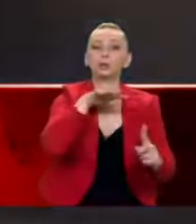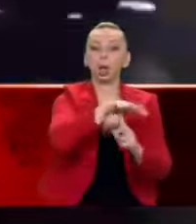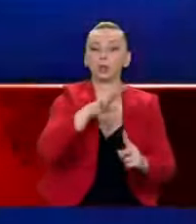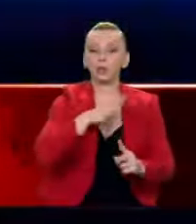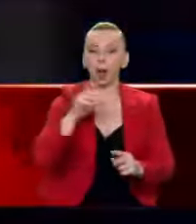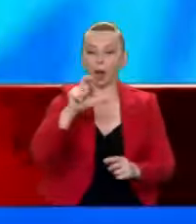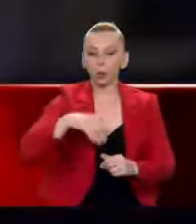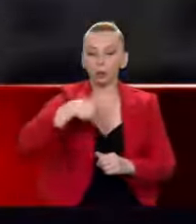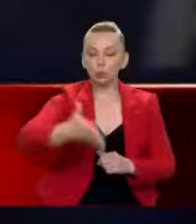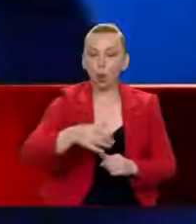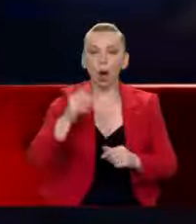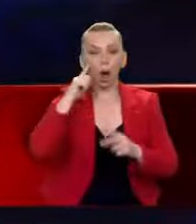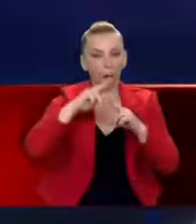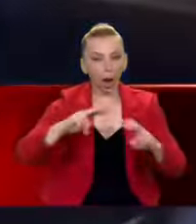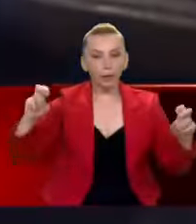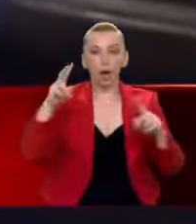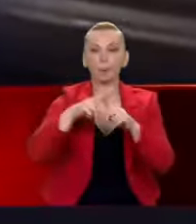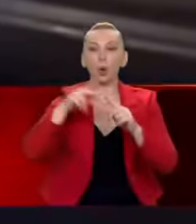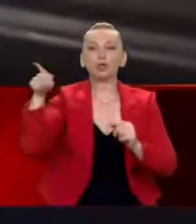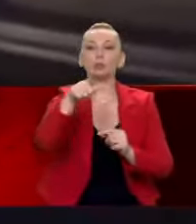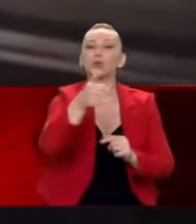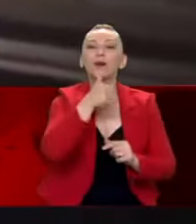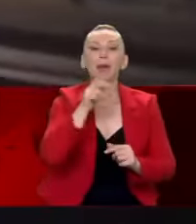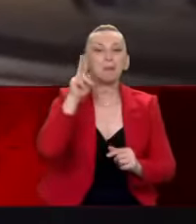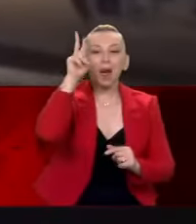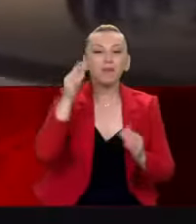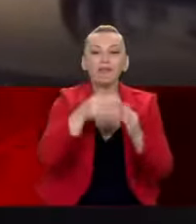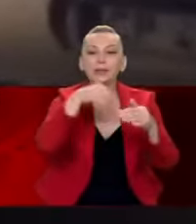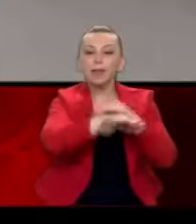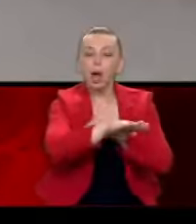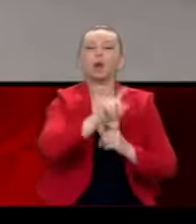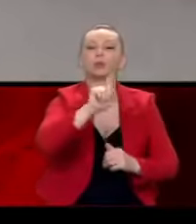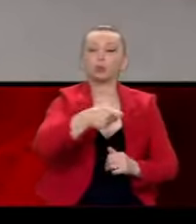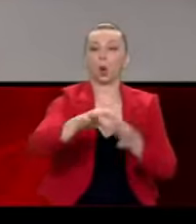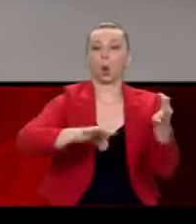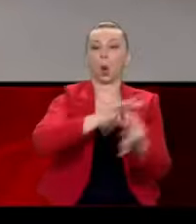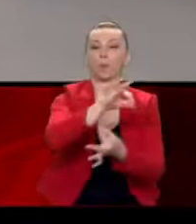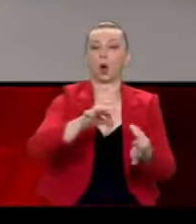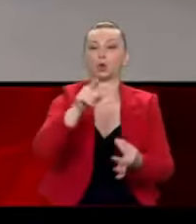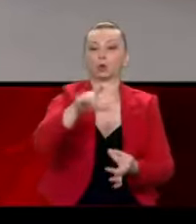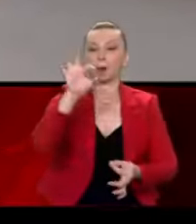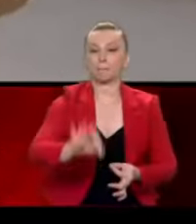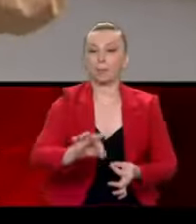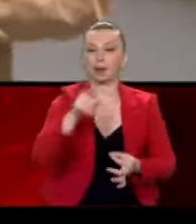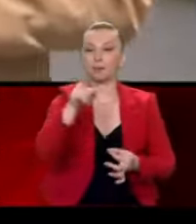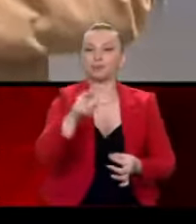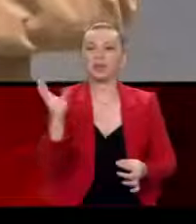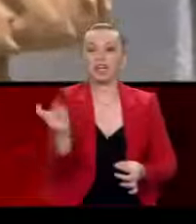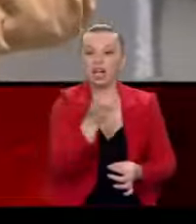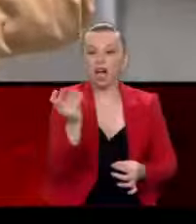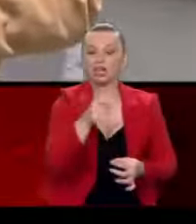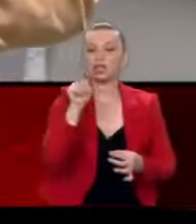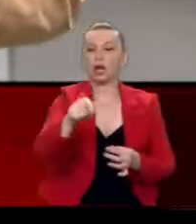araştırmanın sonunda polis Barış Boyun'un saklandığı evi buldu ve artık operasyon vaktiydi. Büyük operasyona günler kala kaçakçılık ve